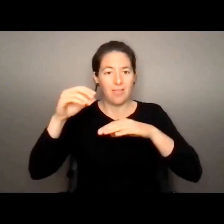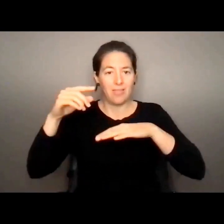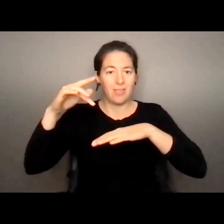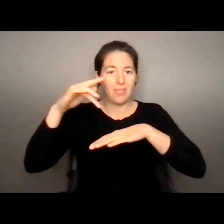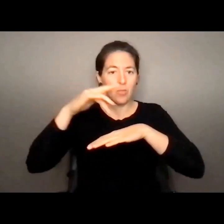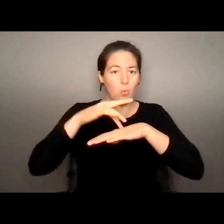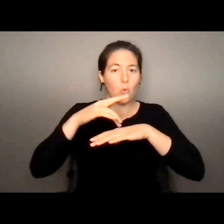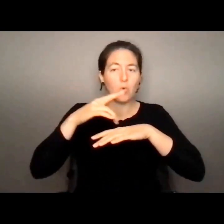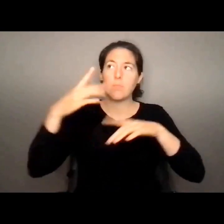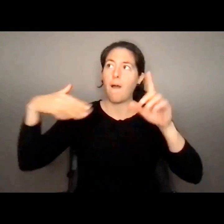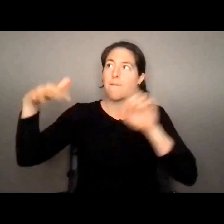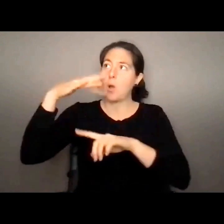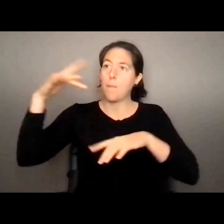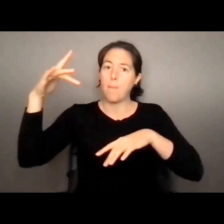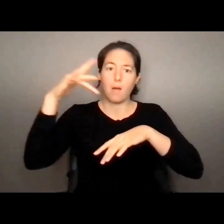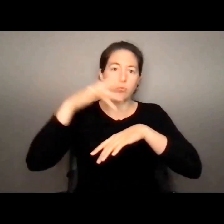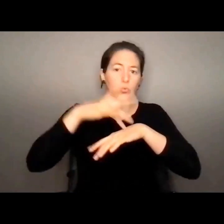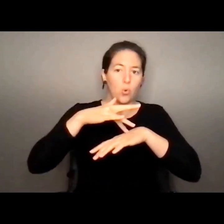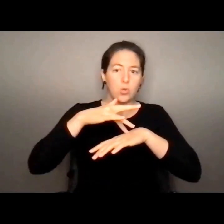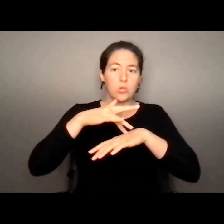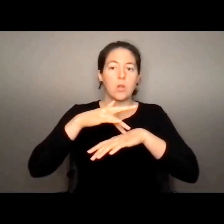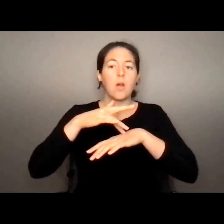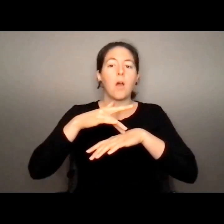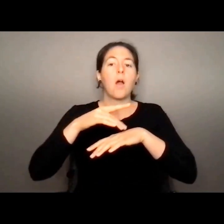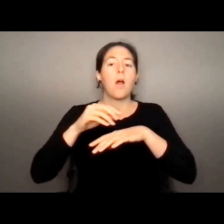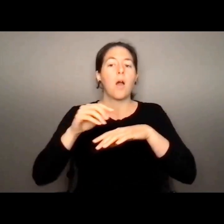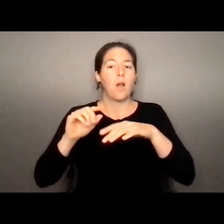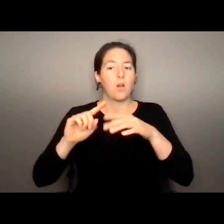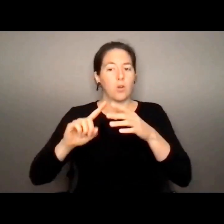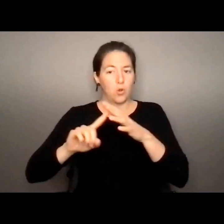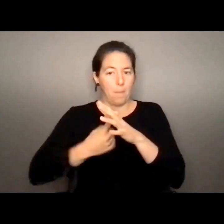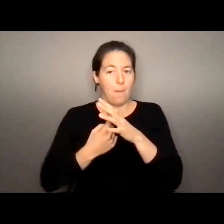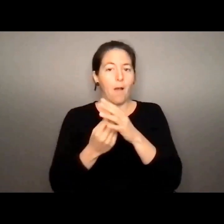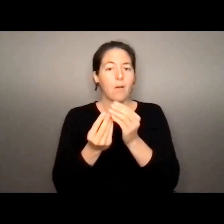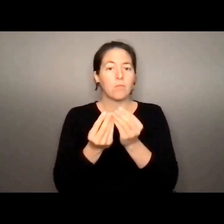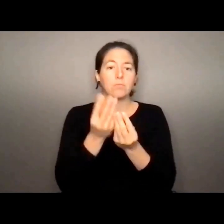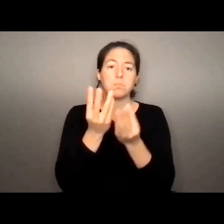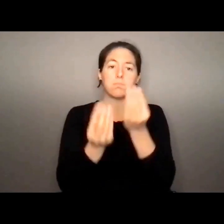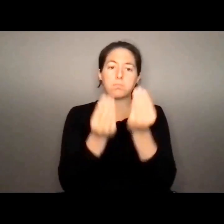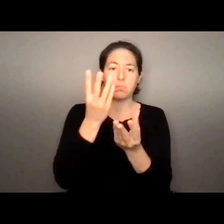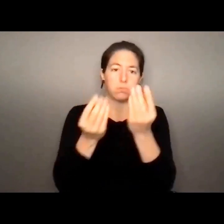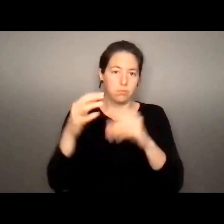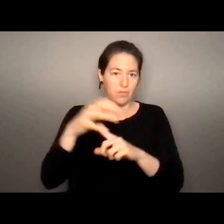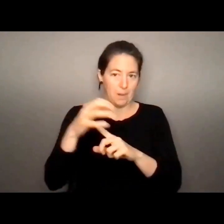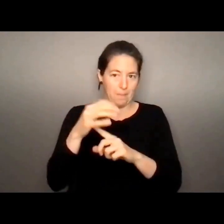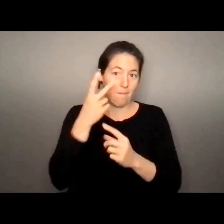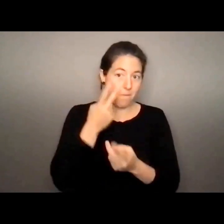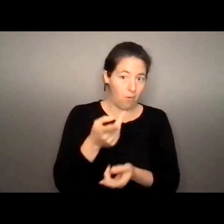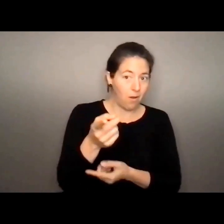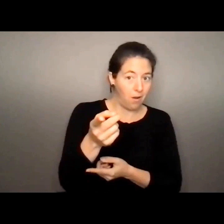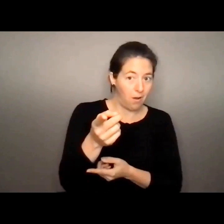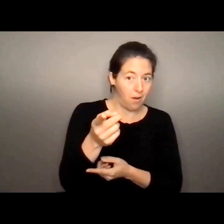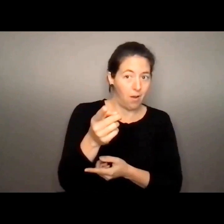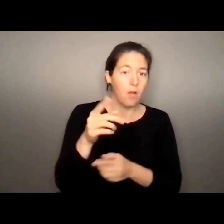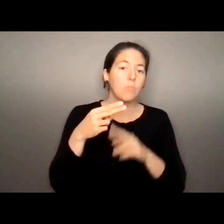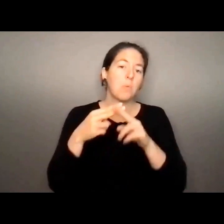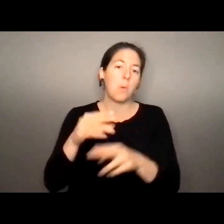stimuli environnementaux, le bloc de mycélium s'est mis à former des champignons. Je ne sais pas si on les voit bien, on appelle des